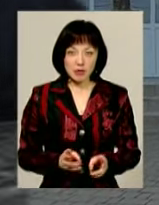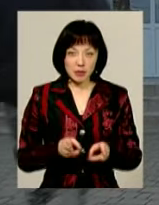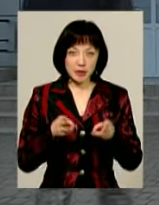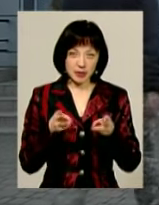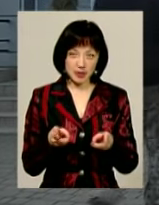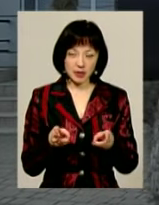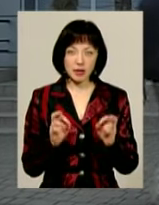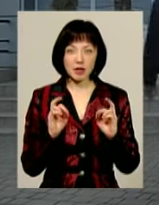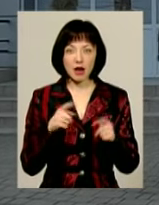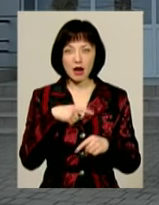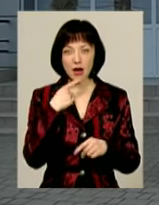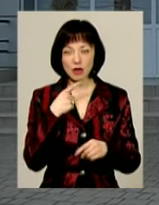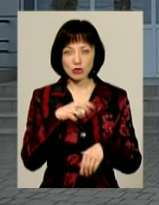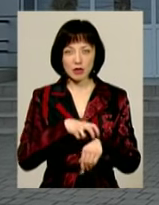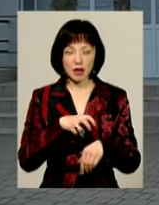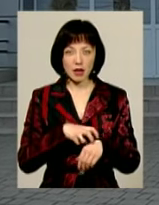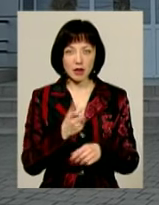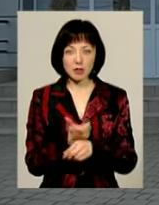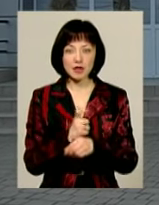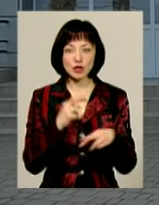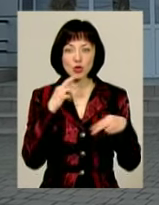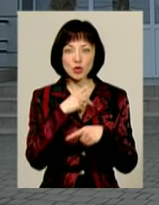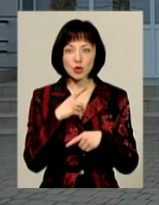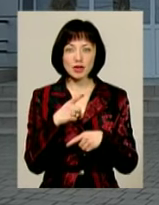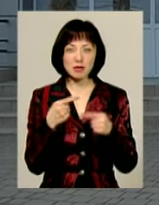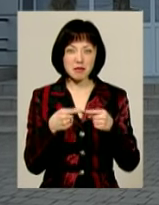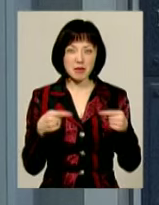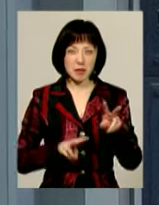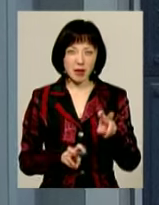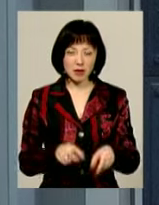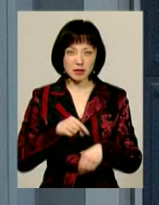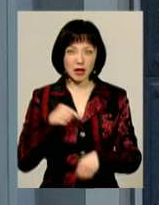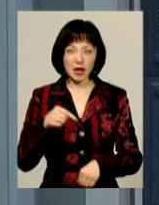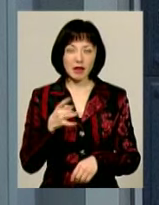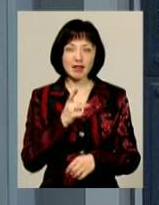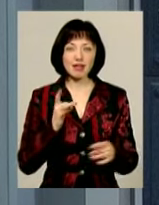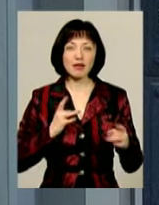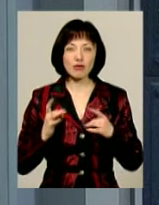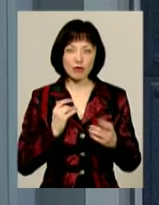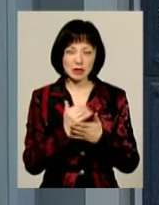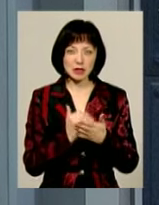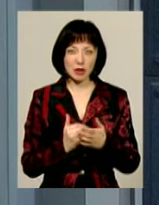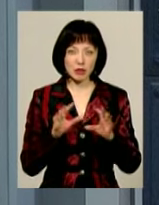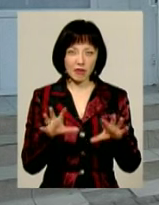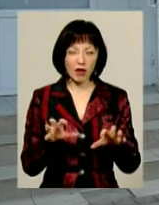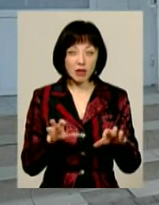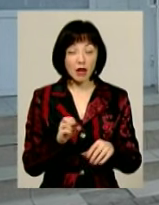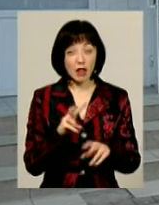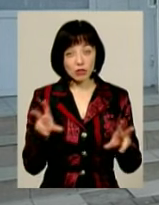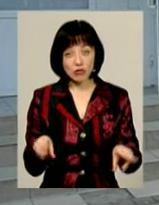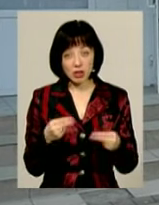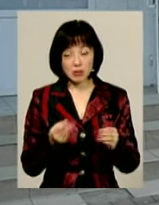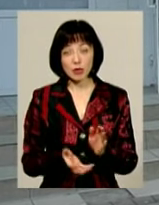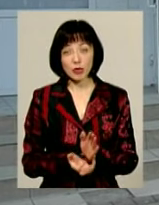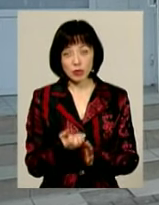зловмисників. Як зазначають ветеринари, переважно труять собак препаратами, які вражають центральну нервову систему тварини. Однак шанс на